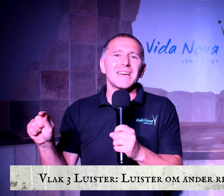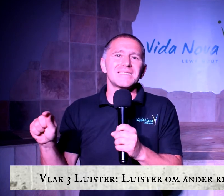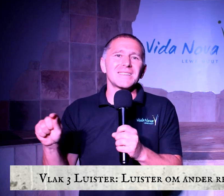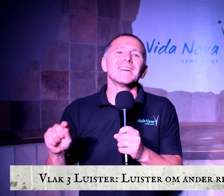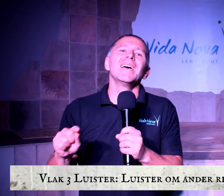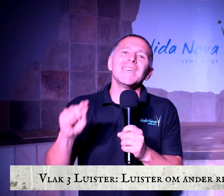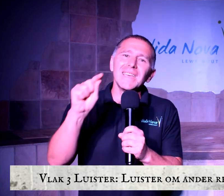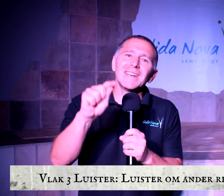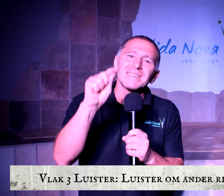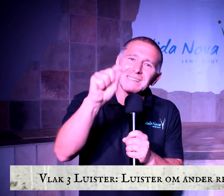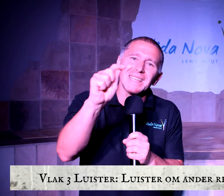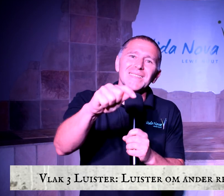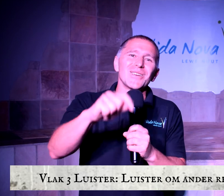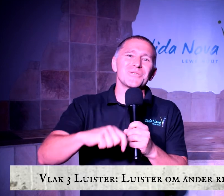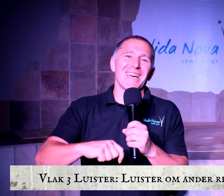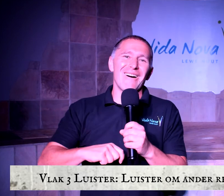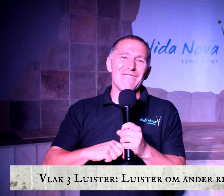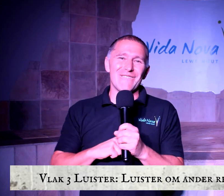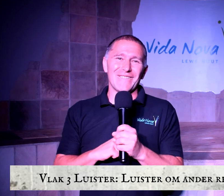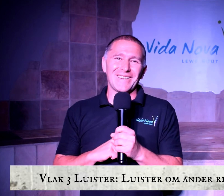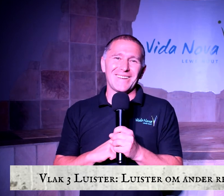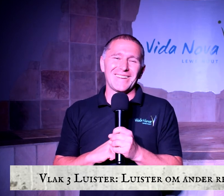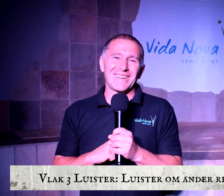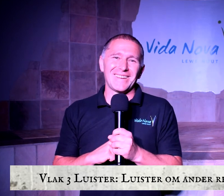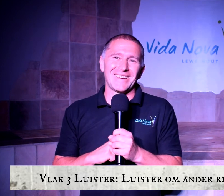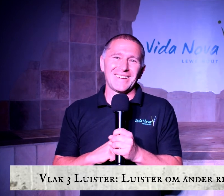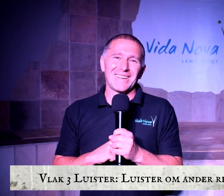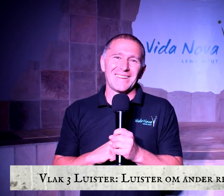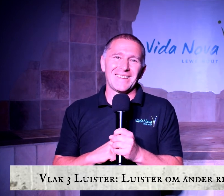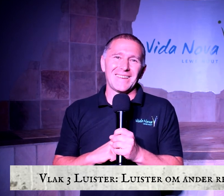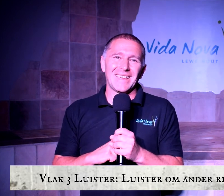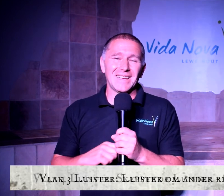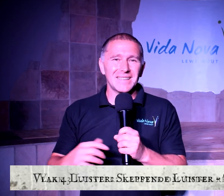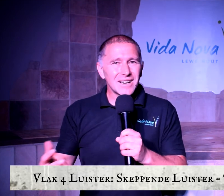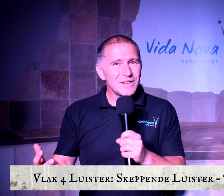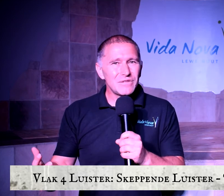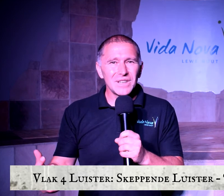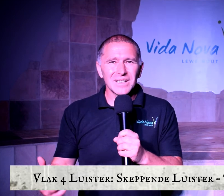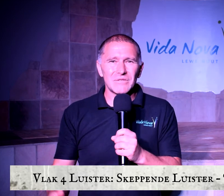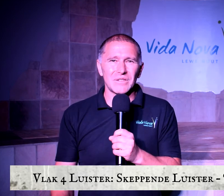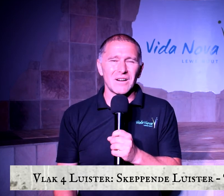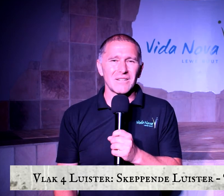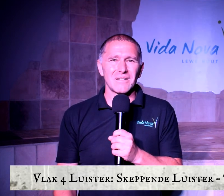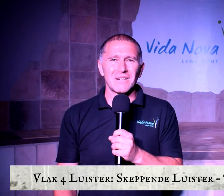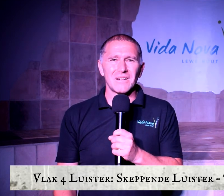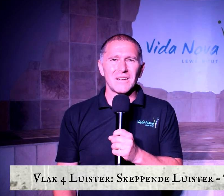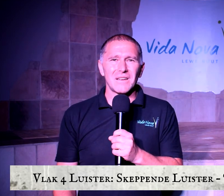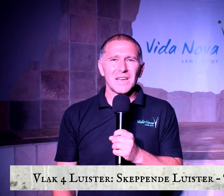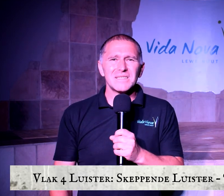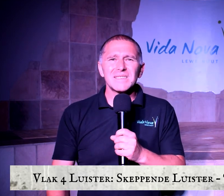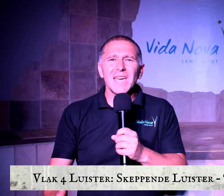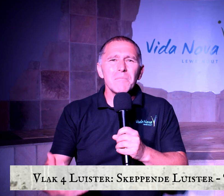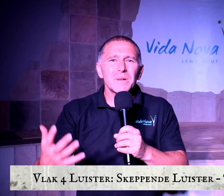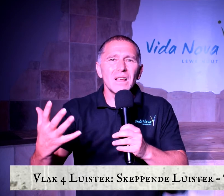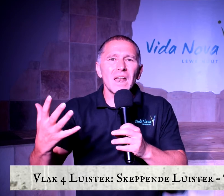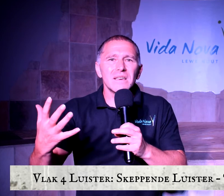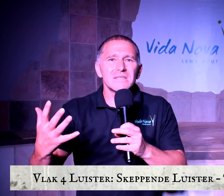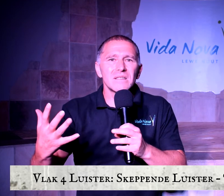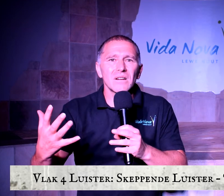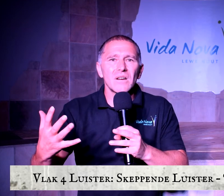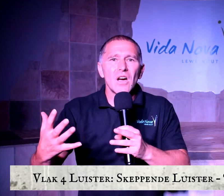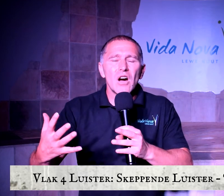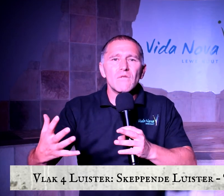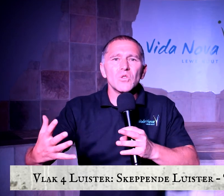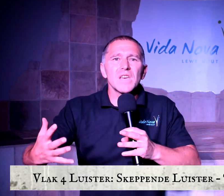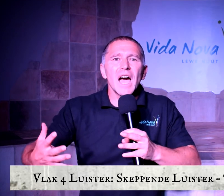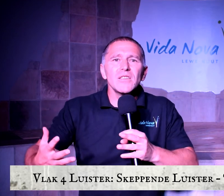te luister, eerder as net na jouself. En dan die vierde vlak, skeppende